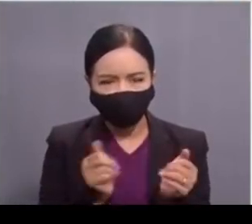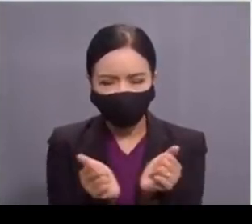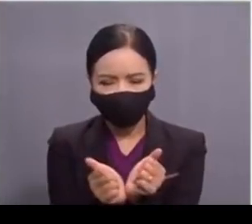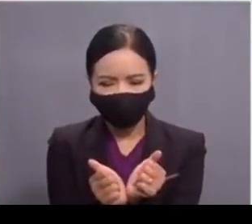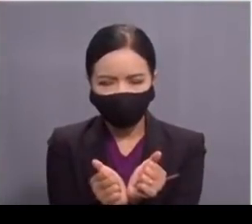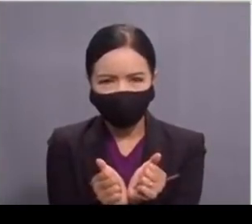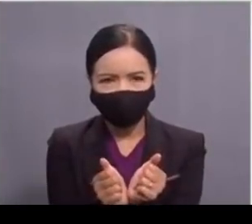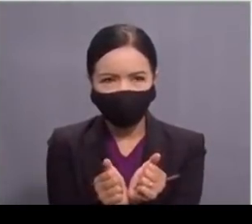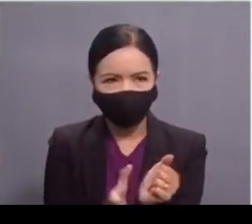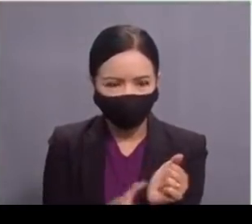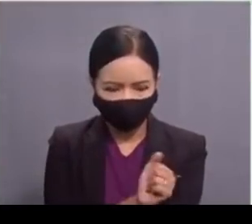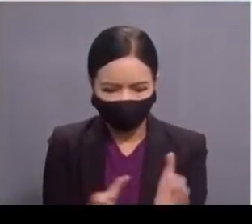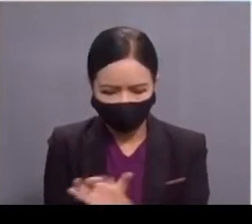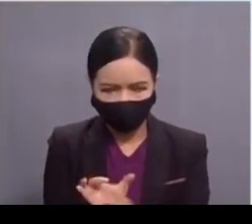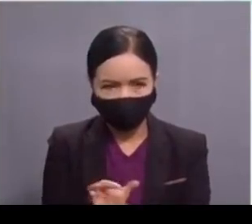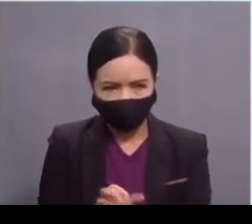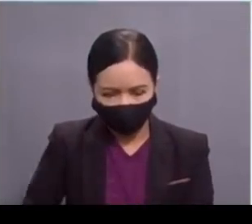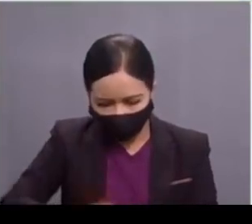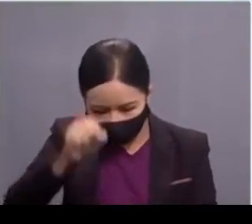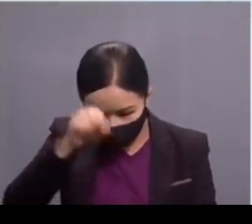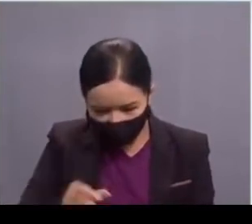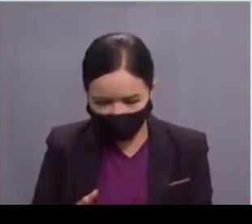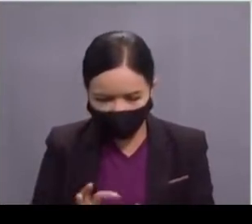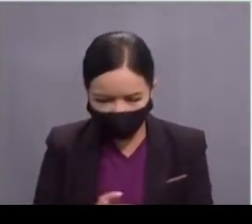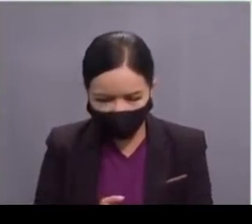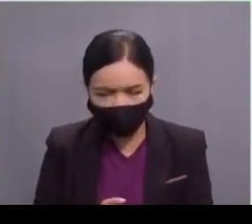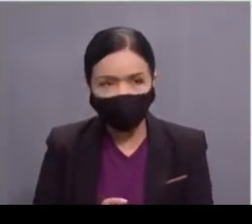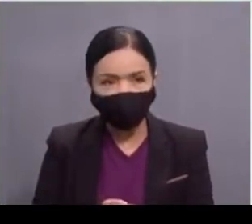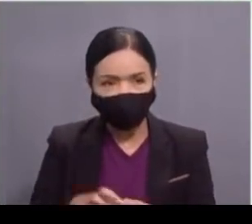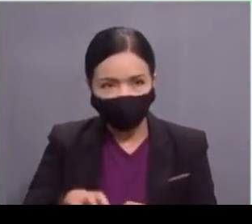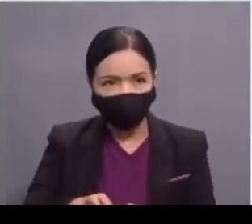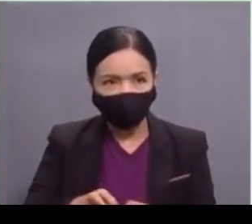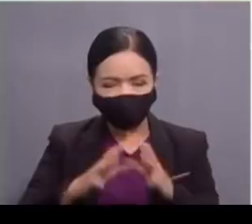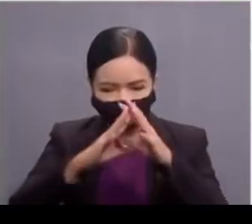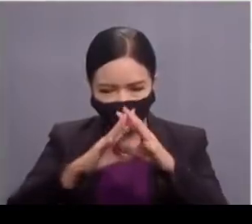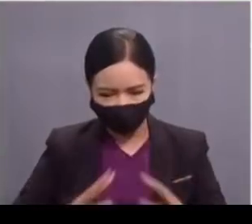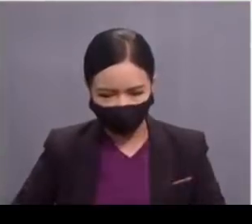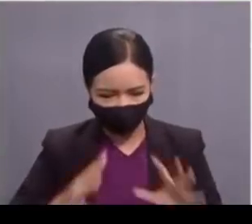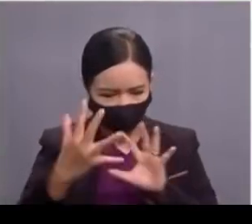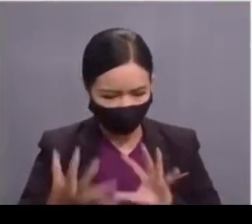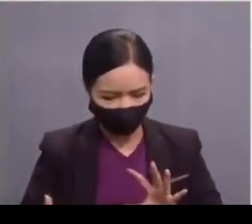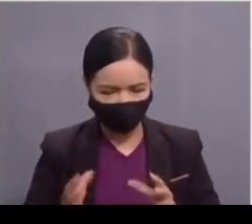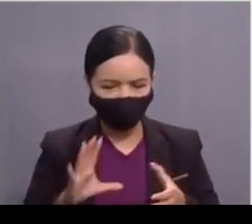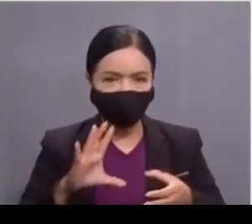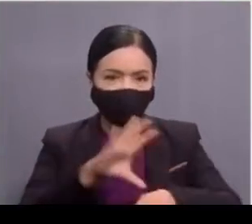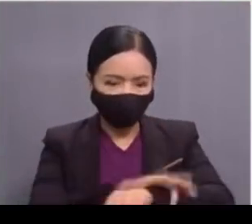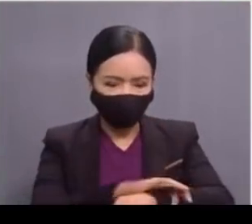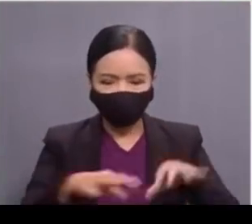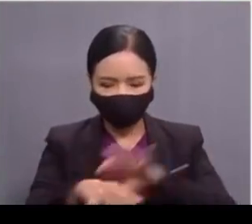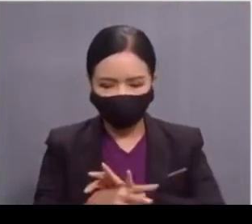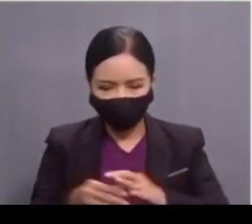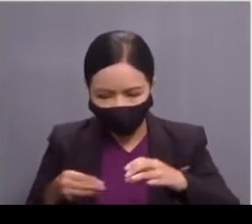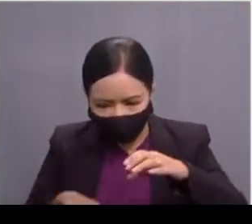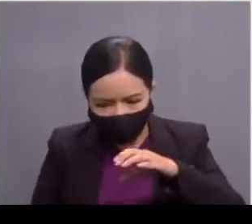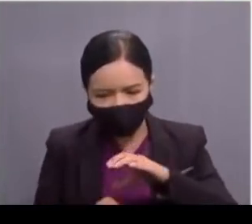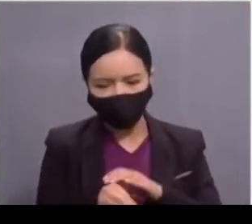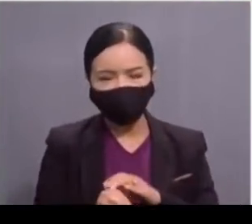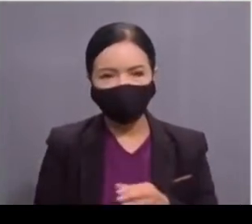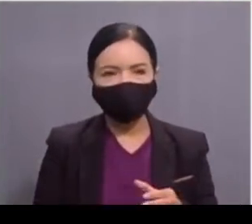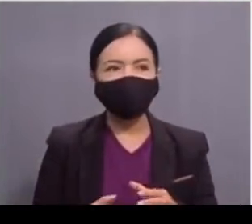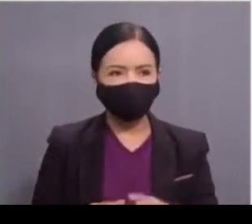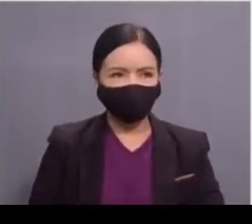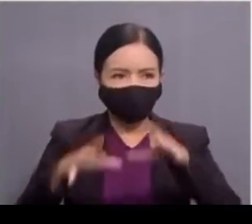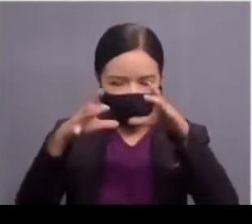มือไม่คุ้นตำรวจเอากุญแจมือใส่ไปในกรงนกค่ะจุกเลยแล้วก็